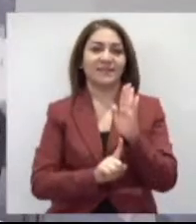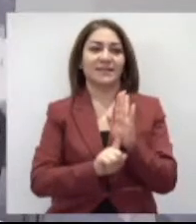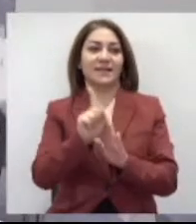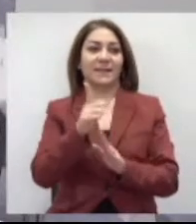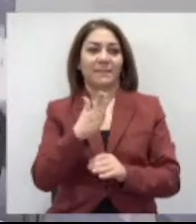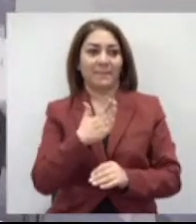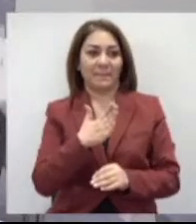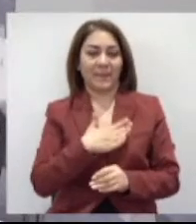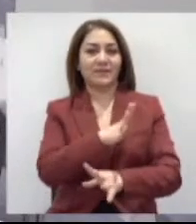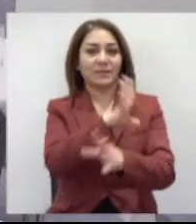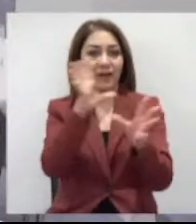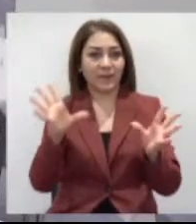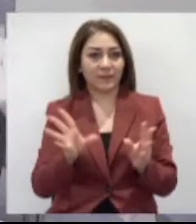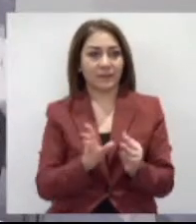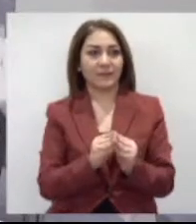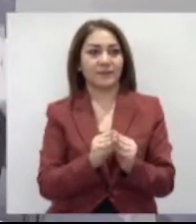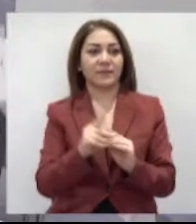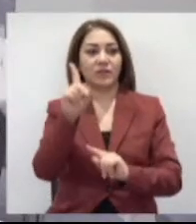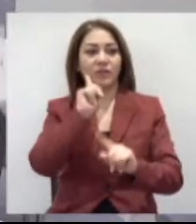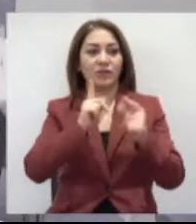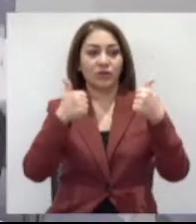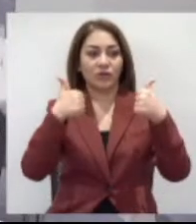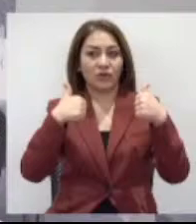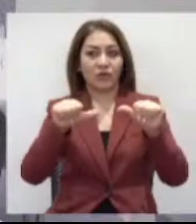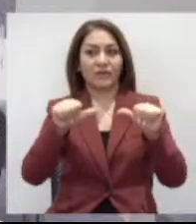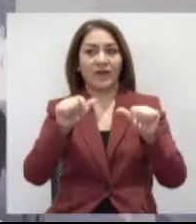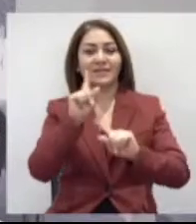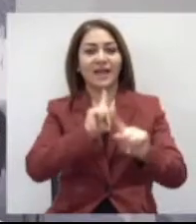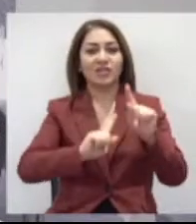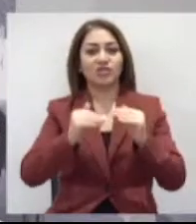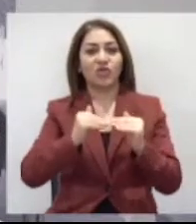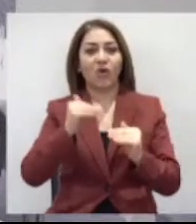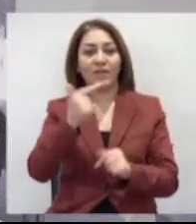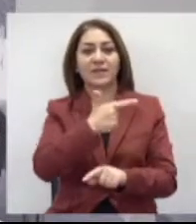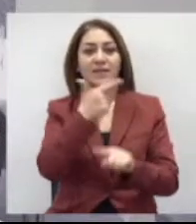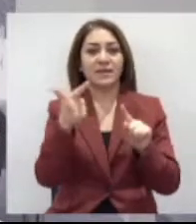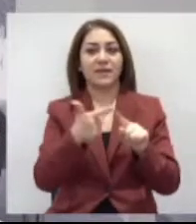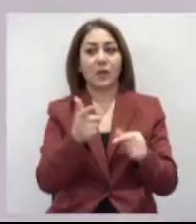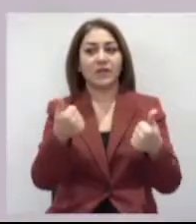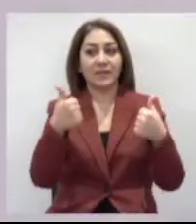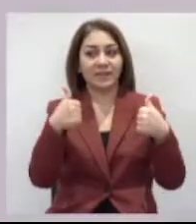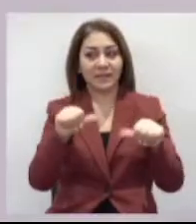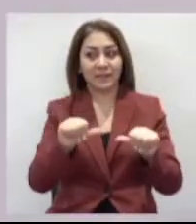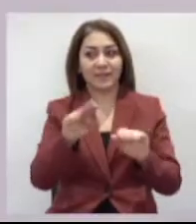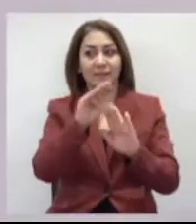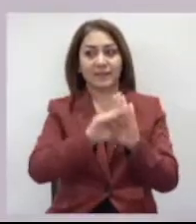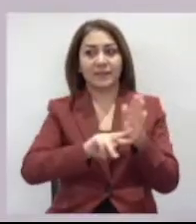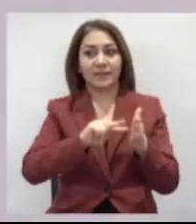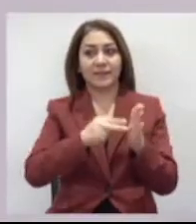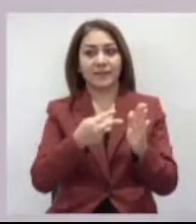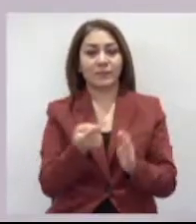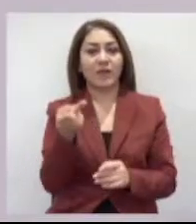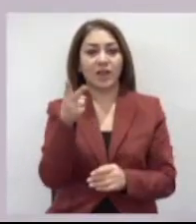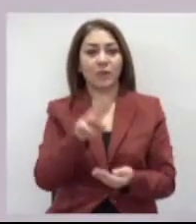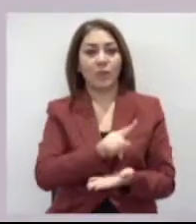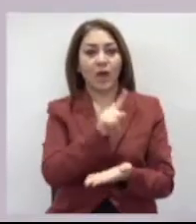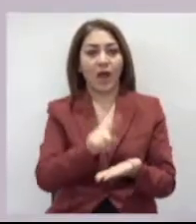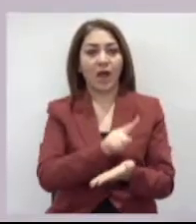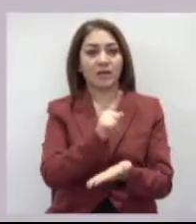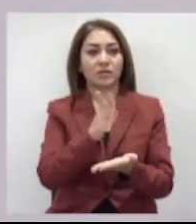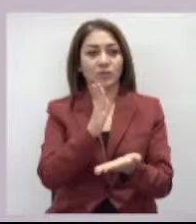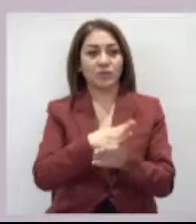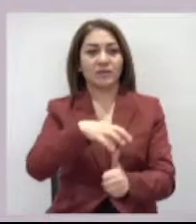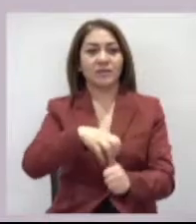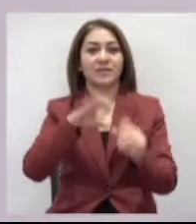Սկսենք մեր համատեղ խորհրդի եւ հանձնաժողովի համատեղ երկրորդ նիստը եւ օրակարգում ունենք երկու հարց՝